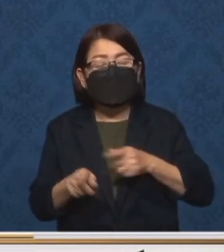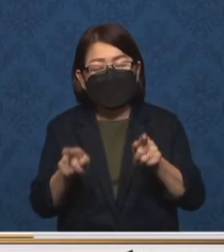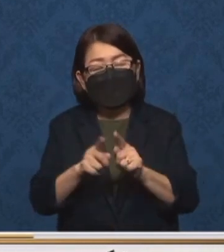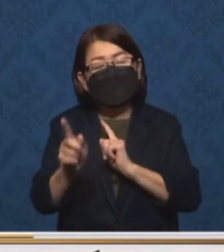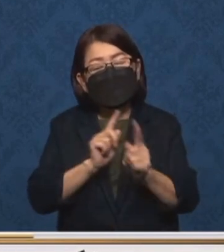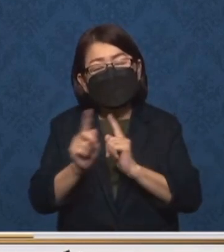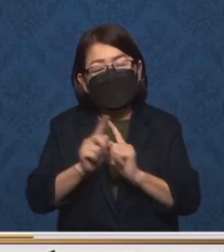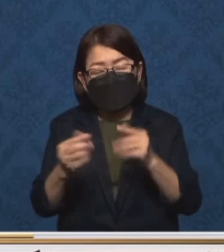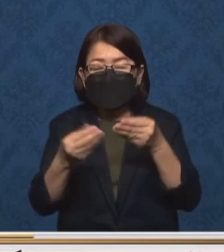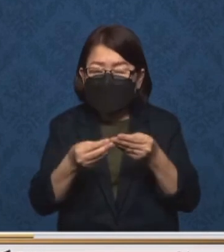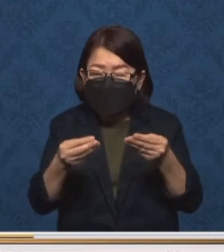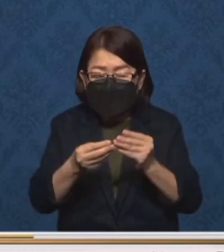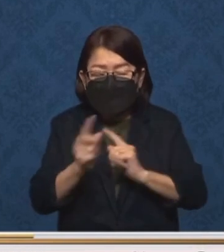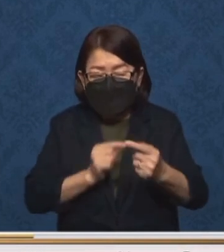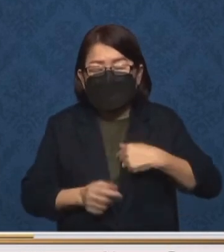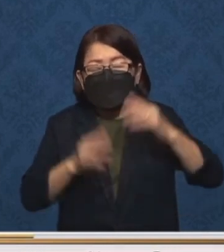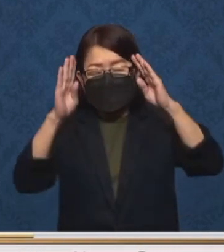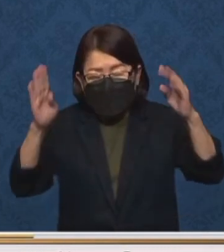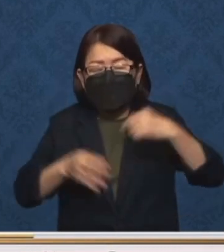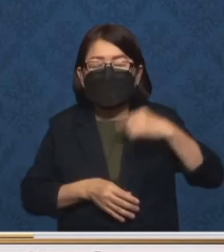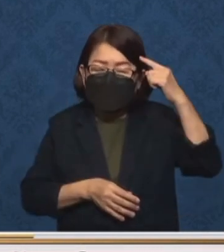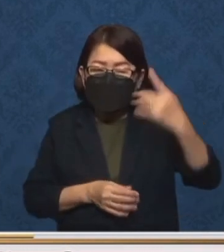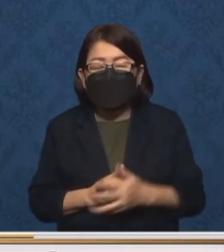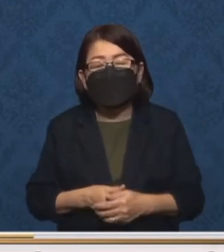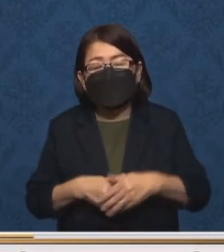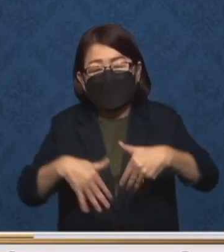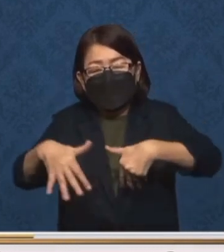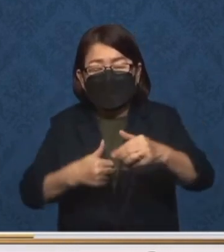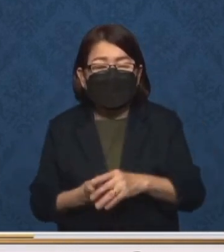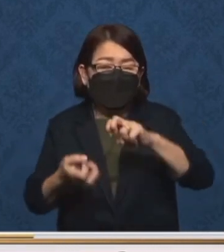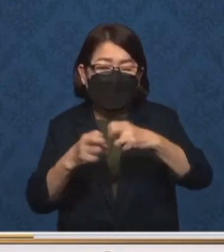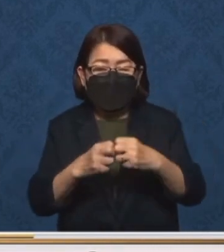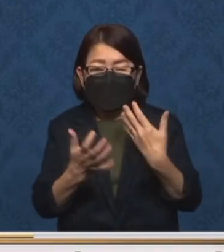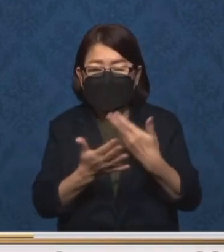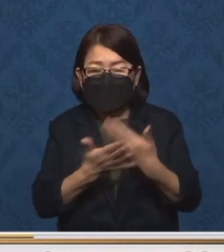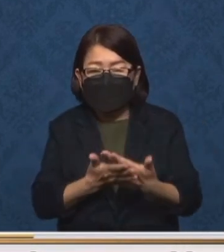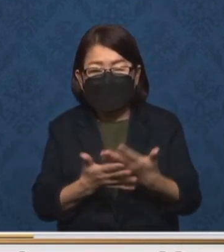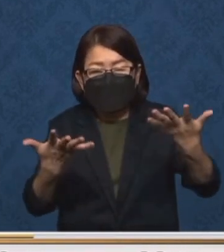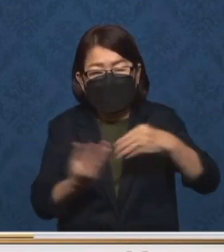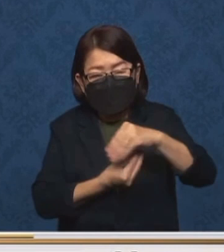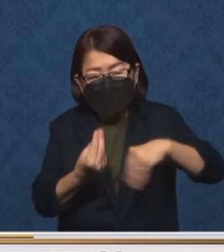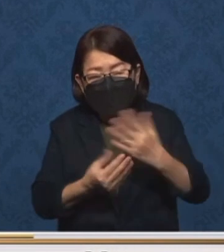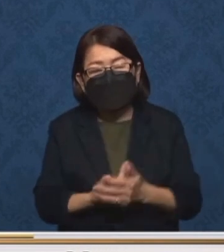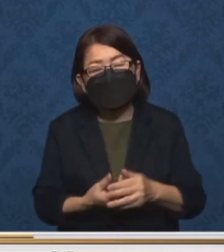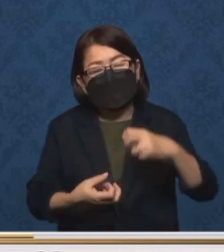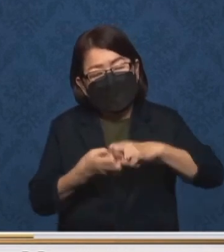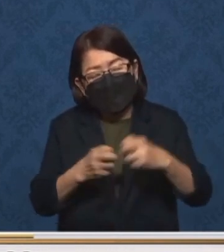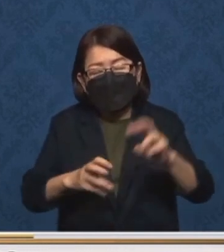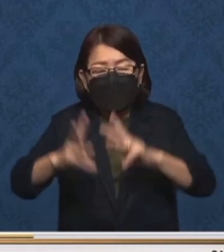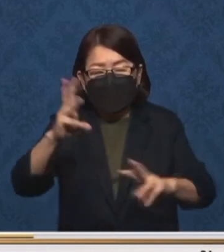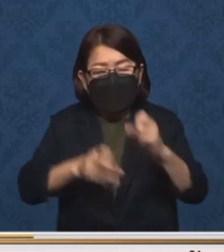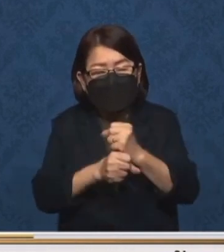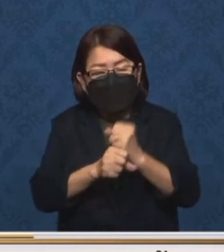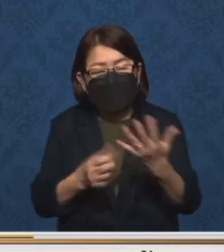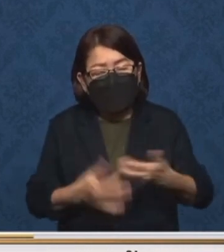วกเค้าจนรู้ว่า พแ่พนอนไม่มอะไรกิแล้วเขาตกงานขนาดไหน เขลำบากขนาดไหนของช